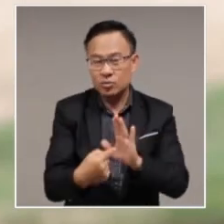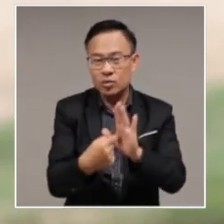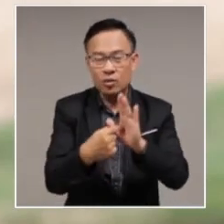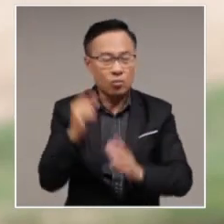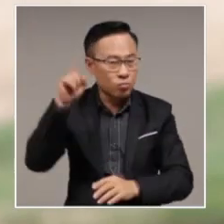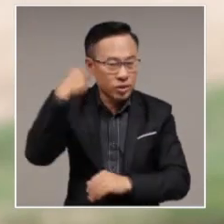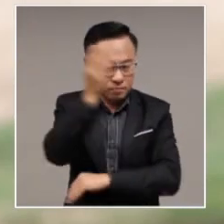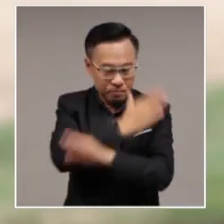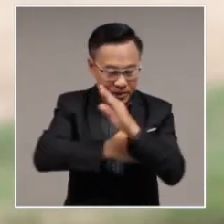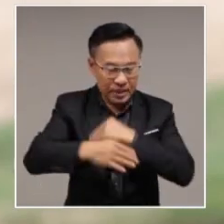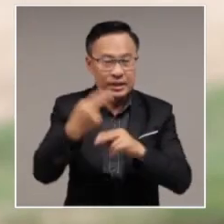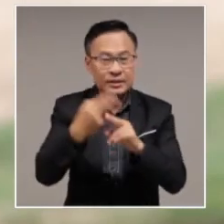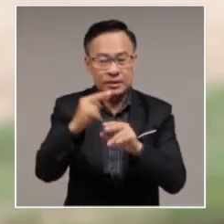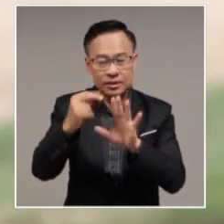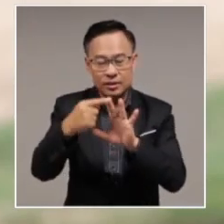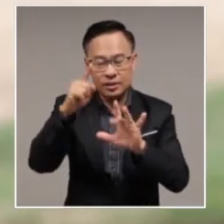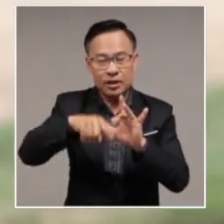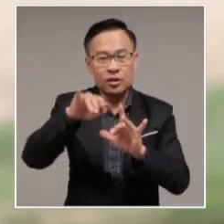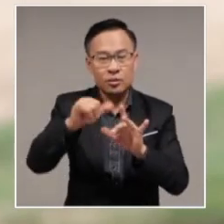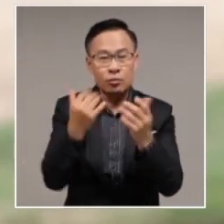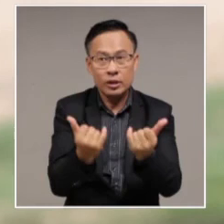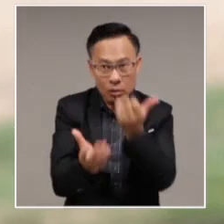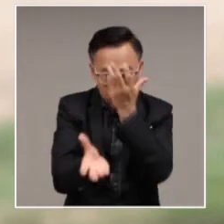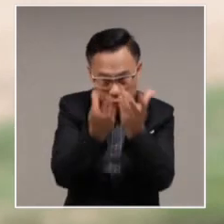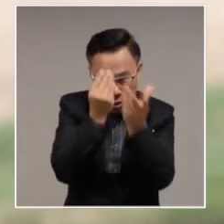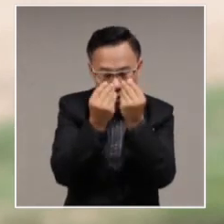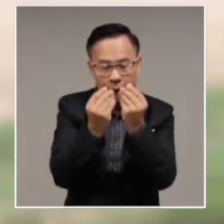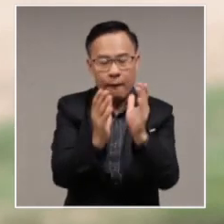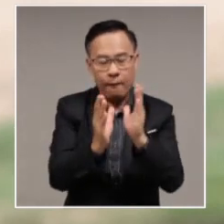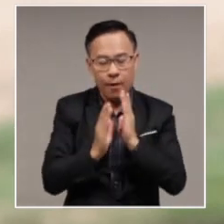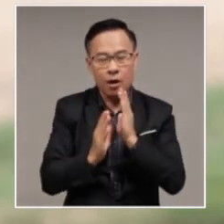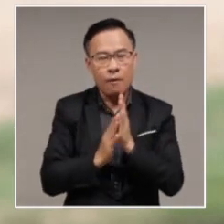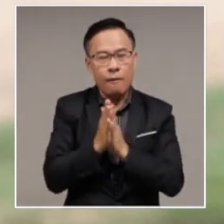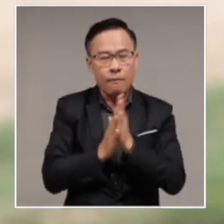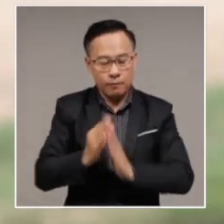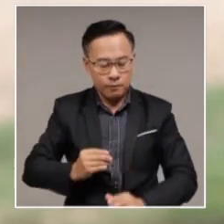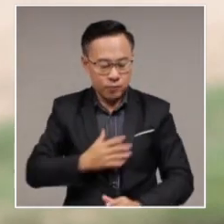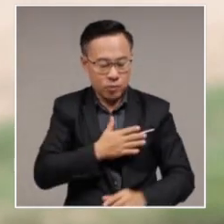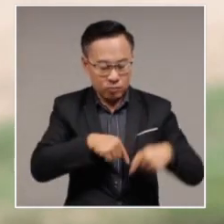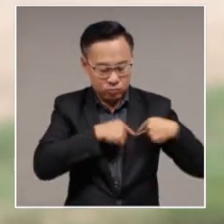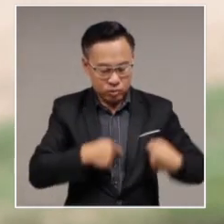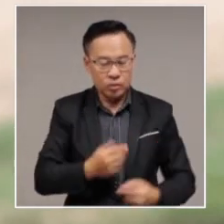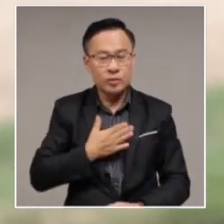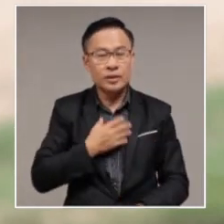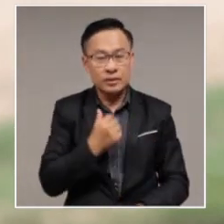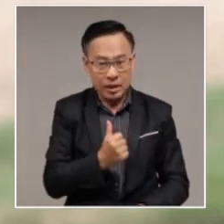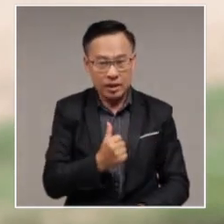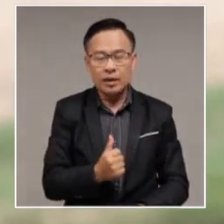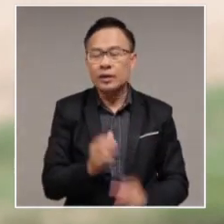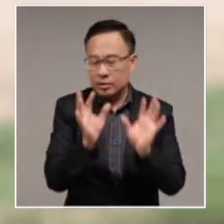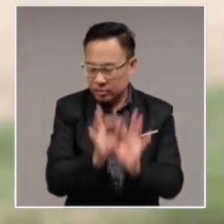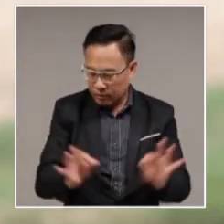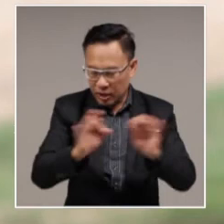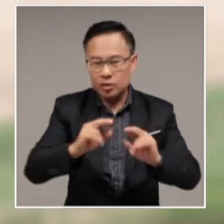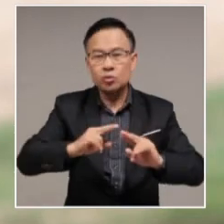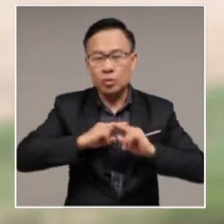องราวชีวิตของพี่นุ้ยนะคะหากคุณผู้ชมที่ติดตามรับชมกันอยู่ก็สามารถนำแนวคิดนั้นเอาไปปรับใช้กับตนเองได้ค่ะโดยเฉพาะกับ